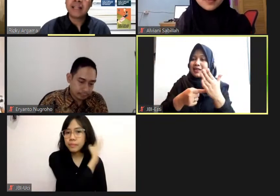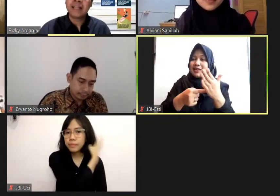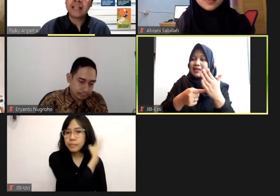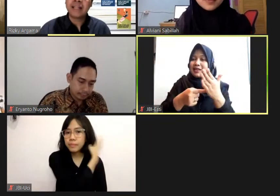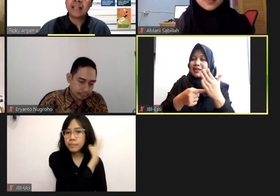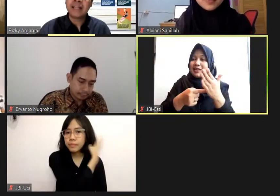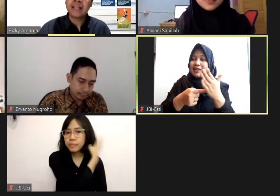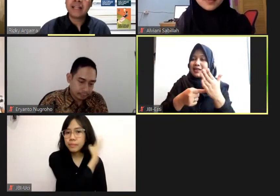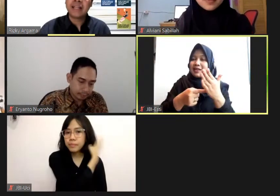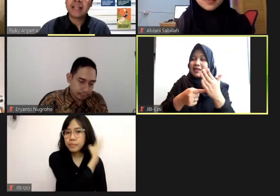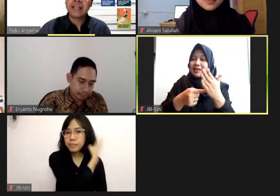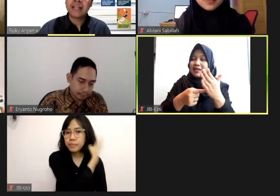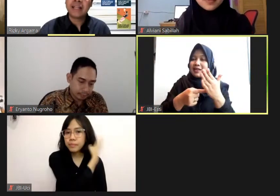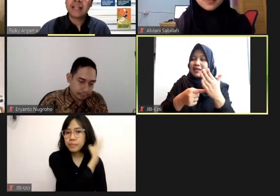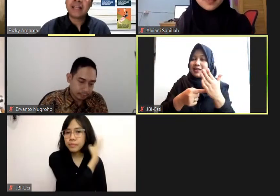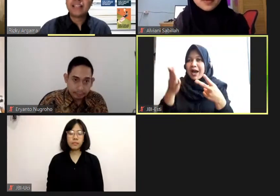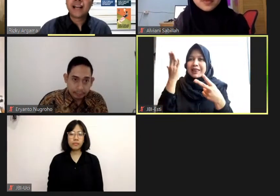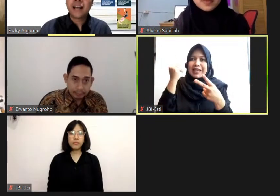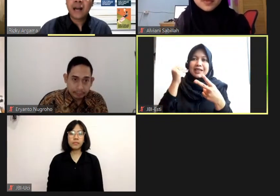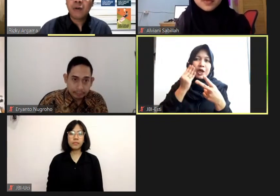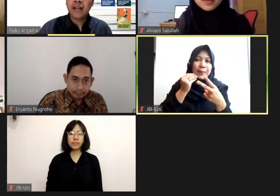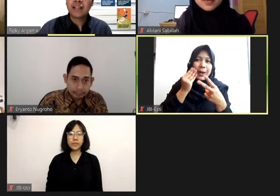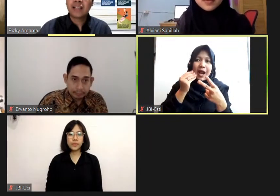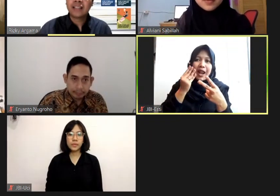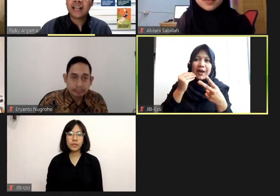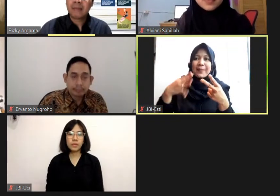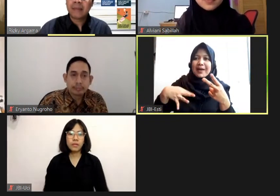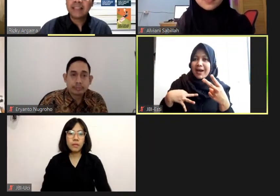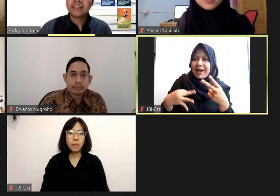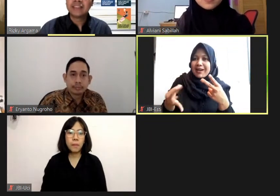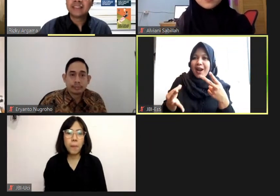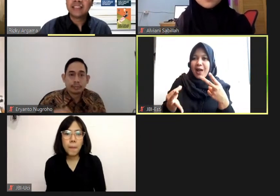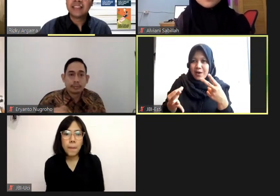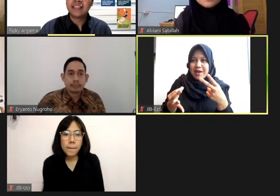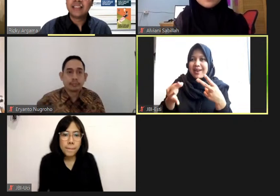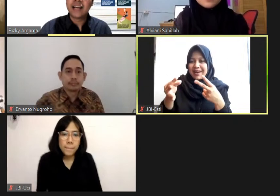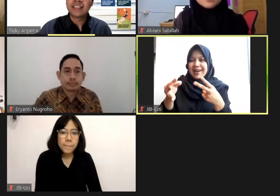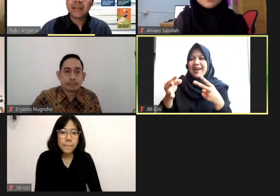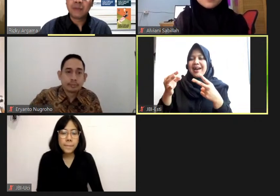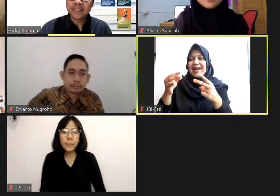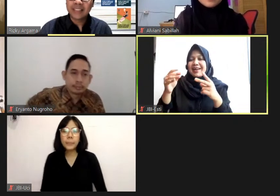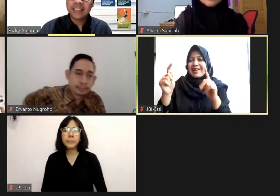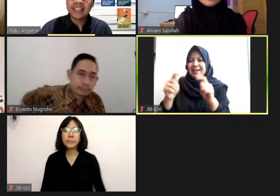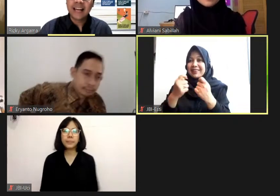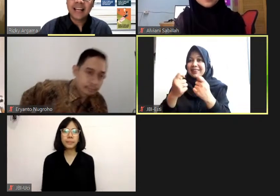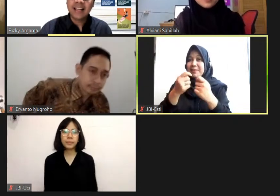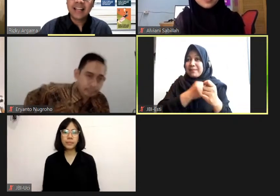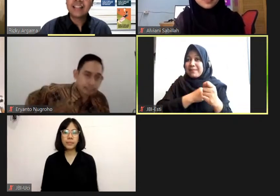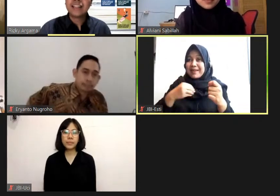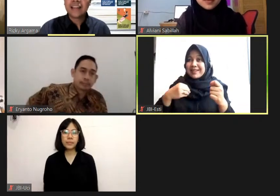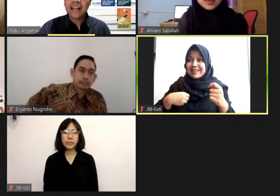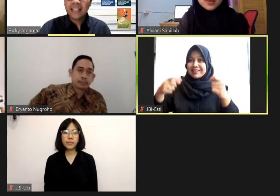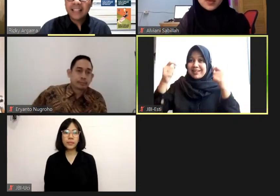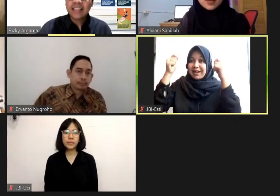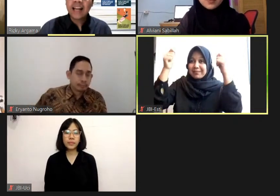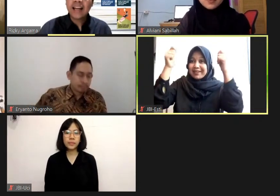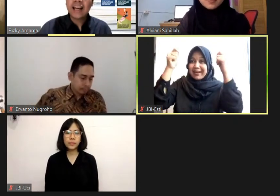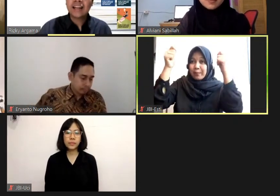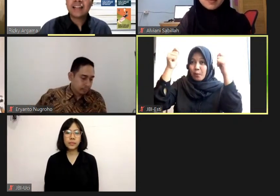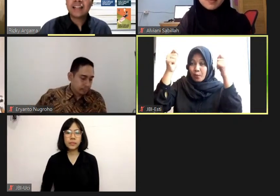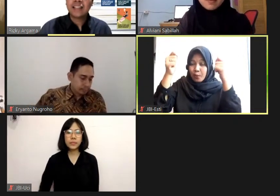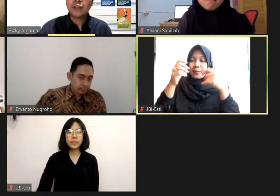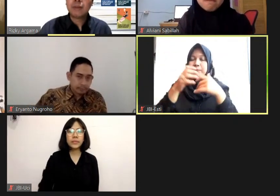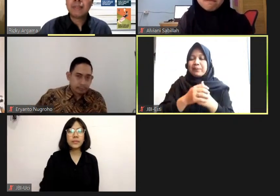pengalaman teman-teman yang menjadi relawan tenaga medis di aksi demonstrasi di jalanan. Kali ini kita